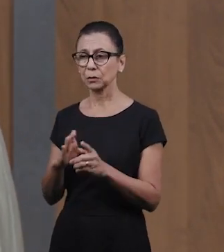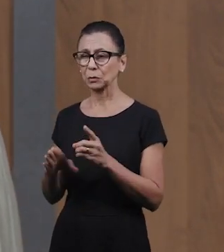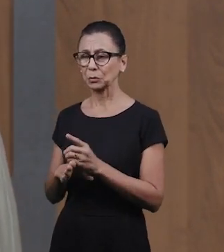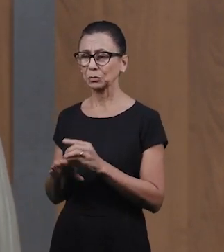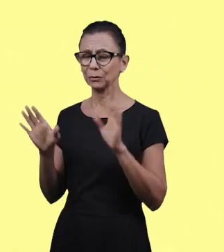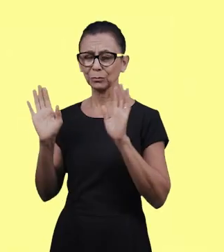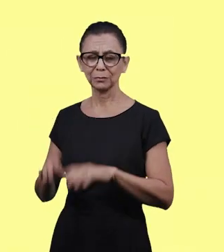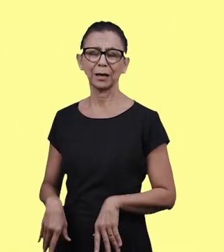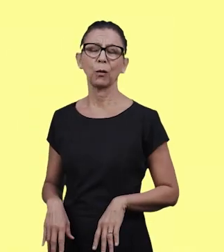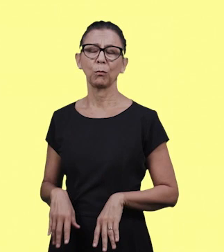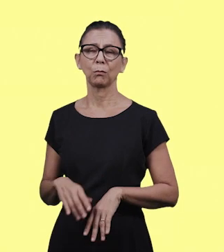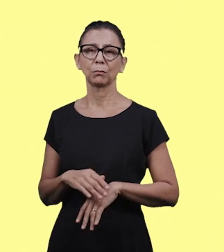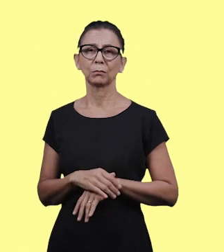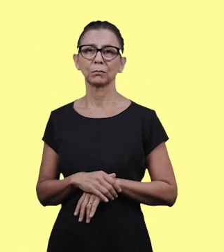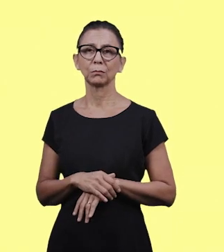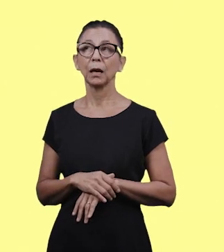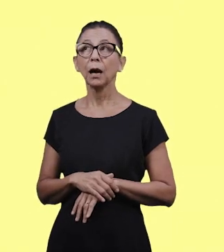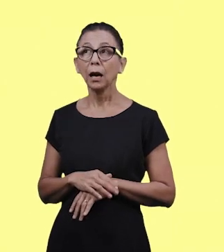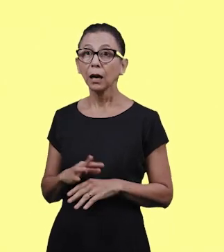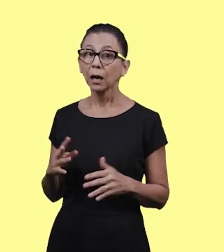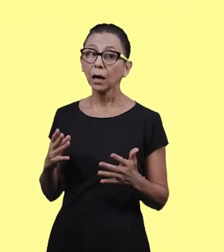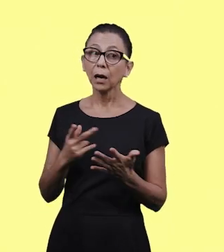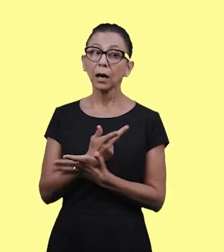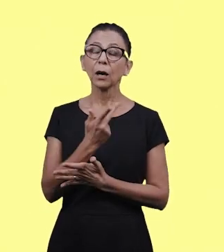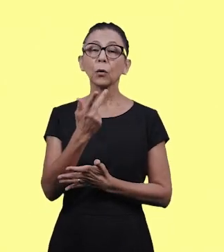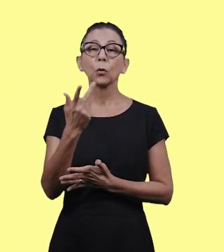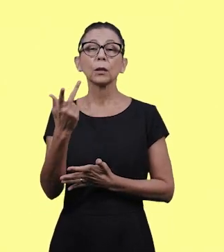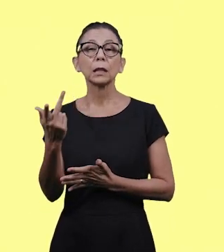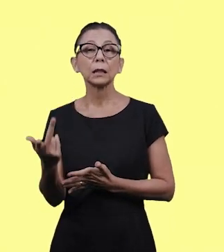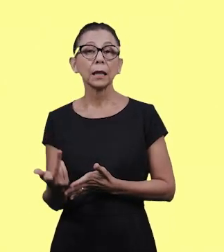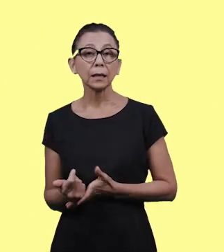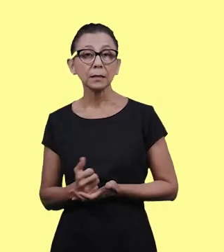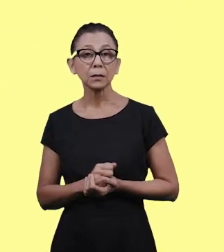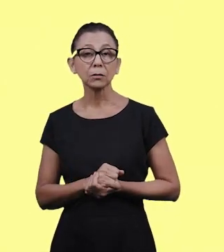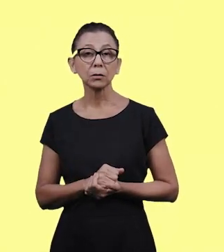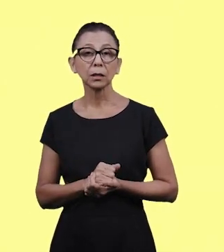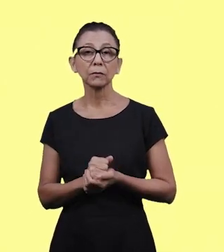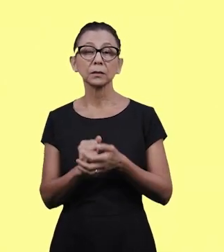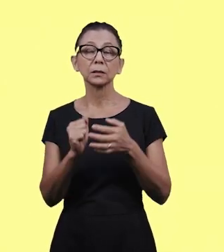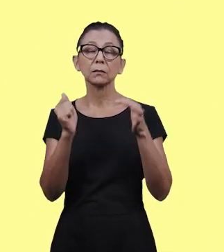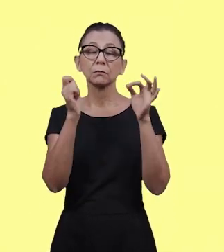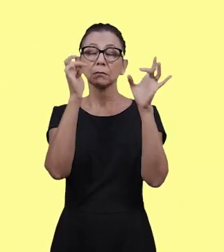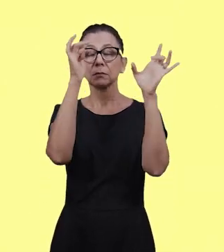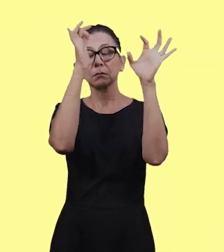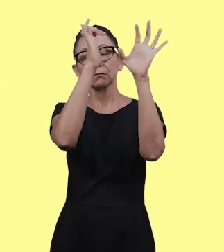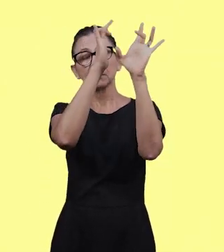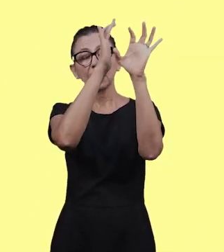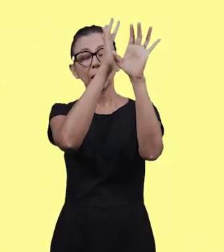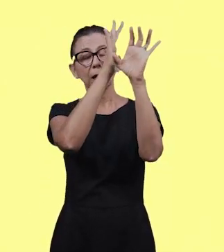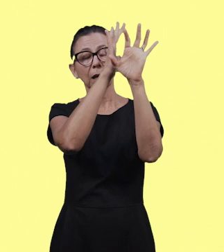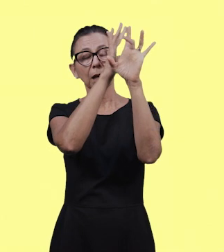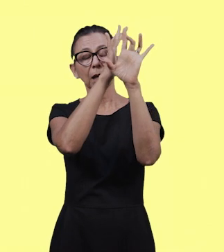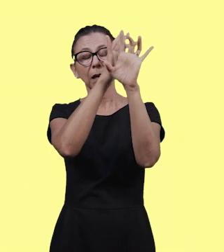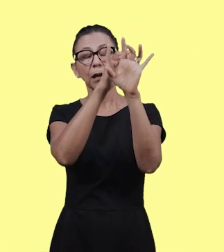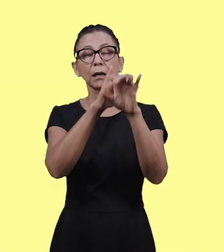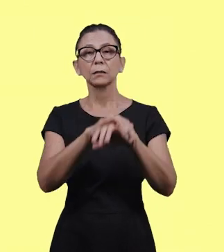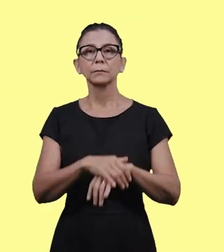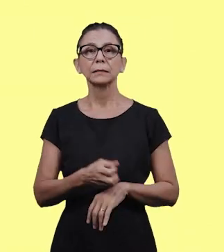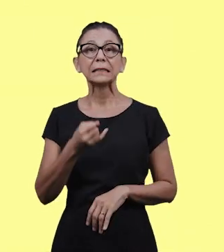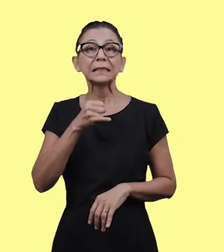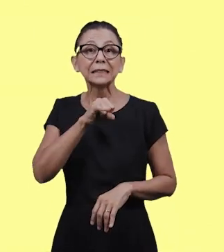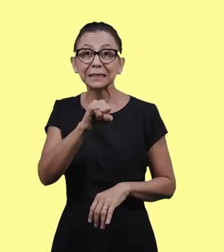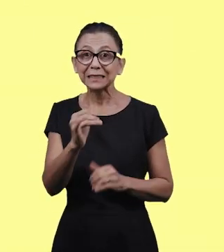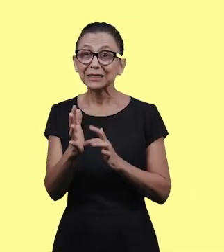culte, jusqu'à ce que nous sommes pris complètement par un sommeil profond. Et c'est à ce moment